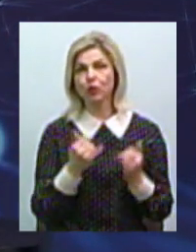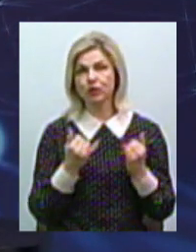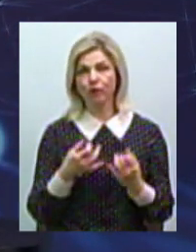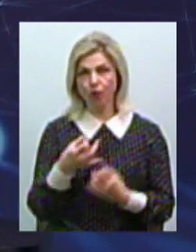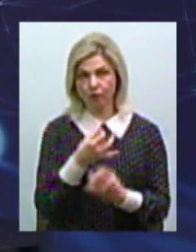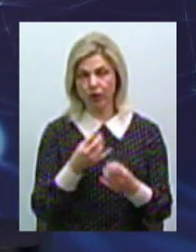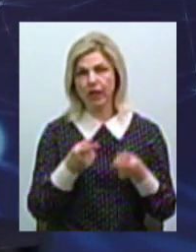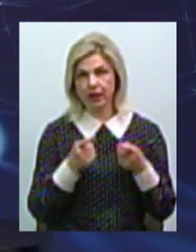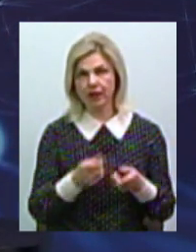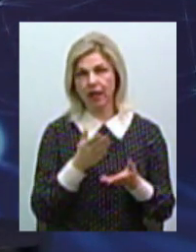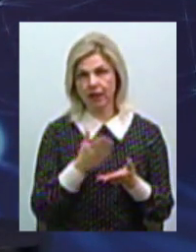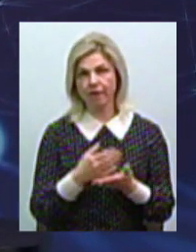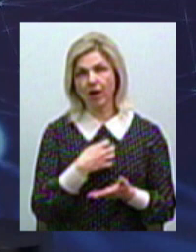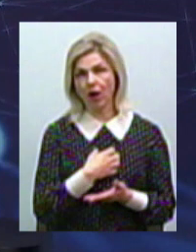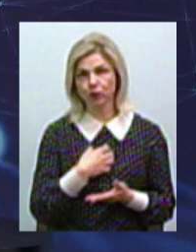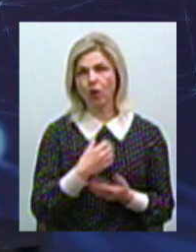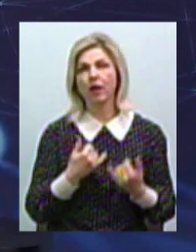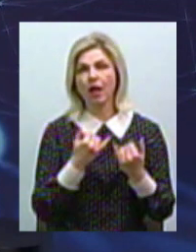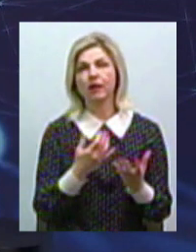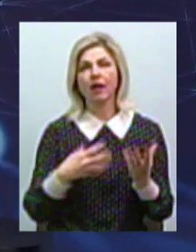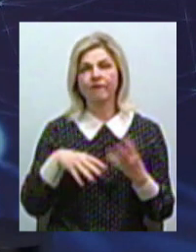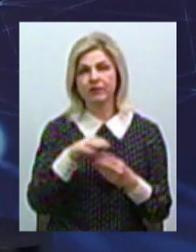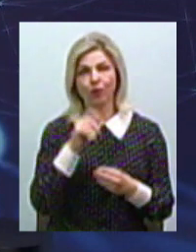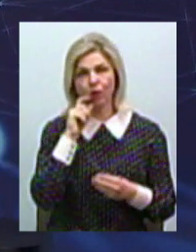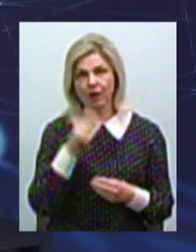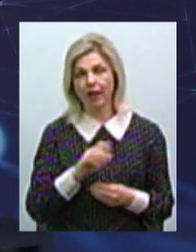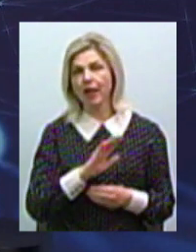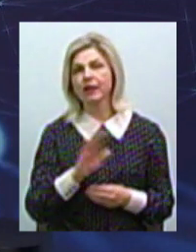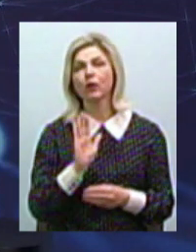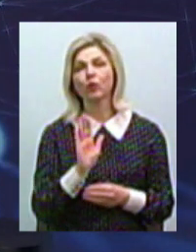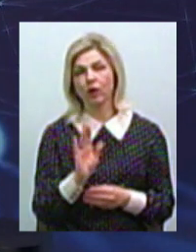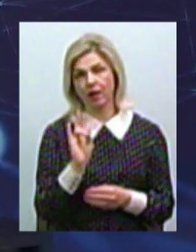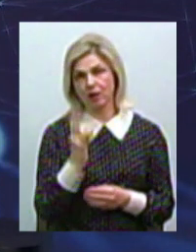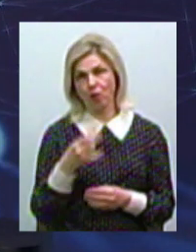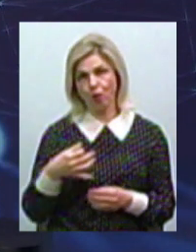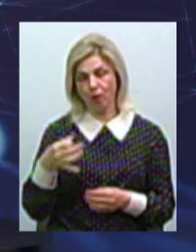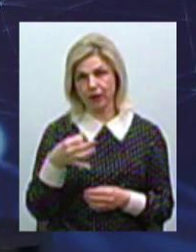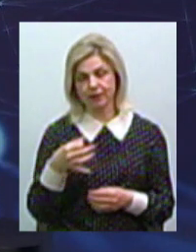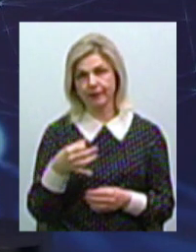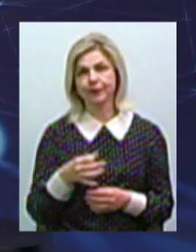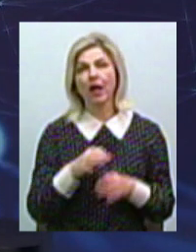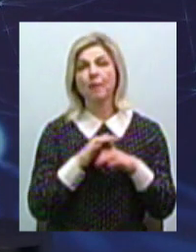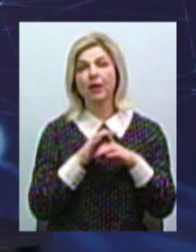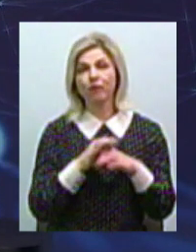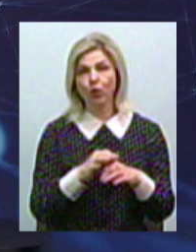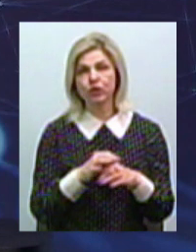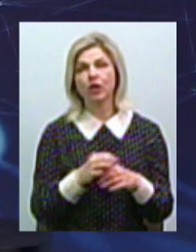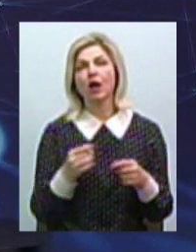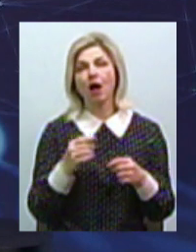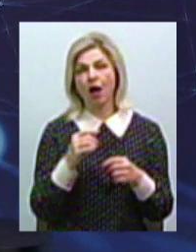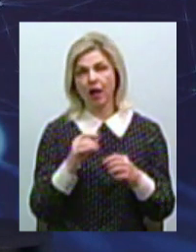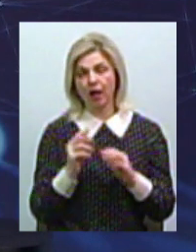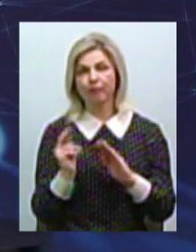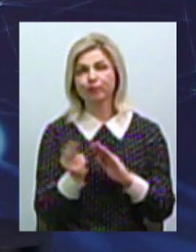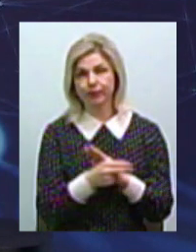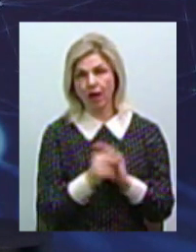дуже актуальним для всієї України, не тільки для Миколаївської області. І хочу сказати, що проводячи певні інформаційні акції,